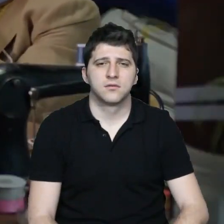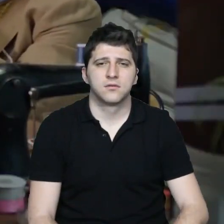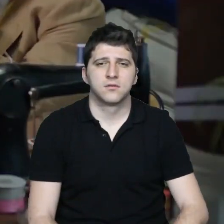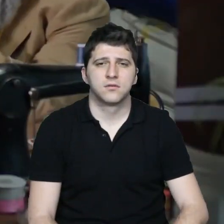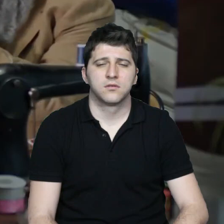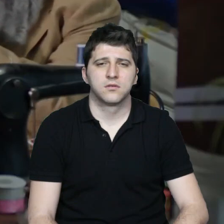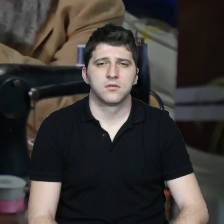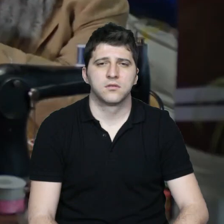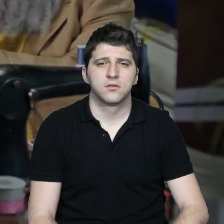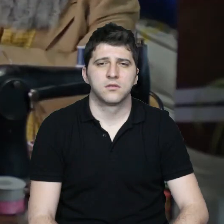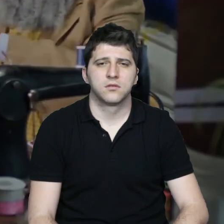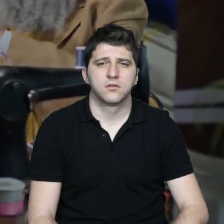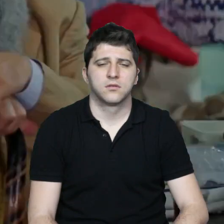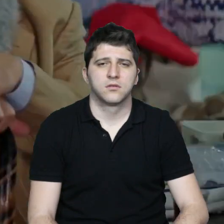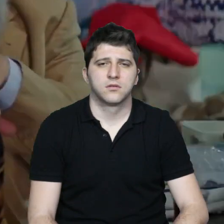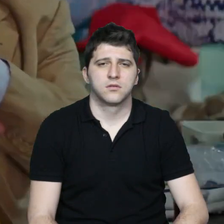Obara!